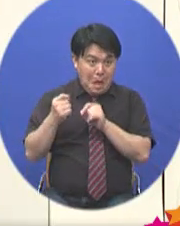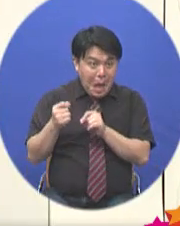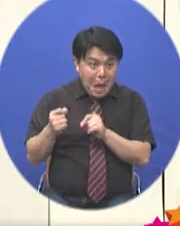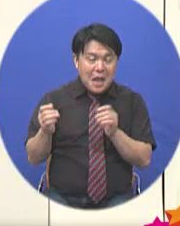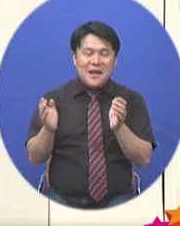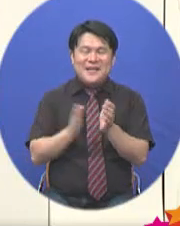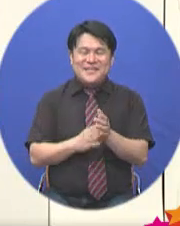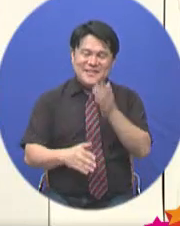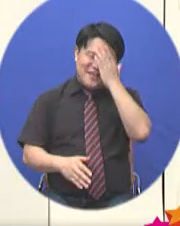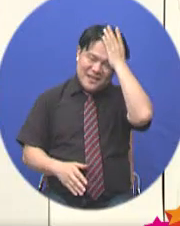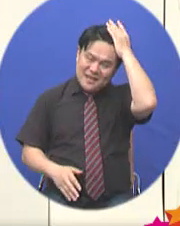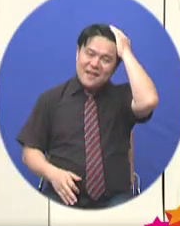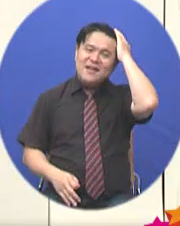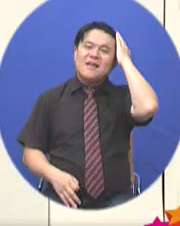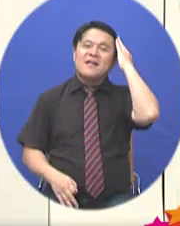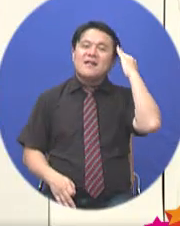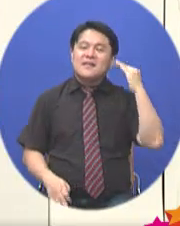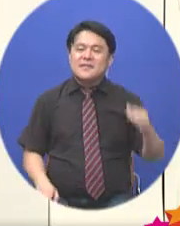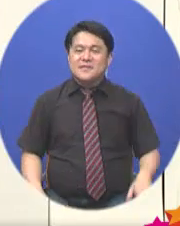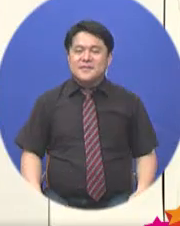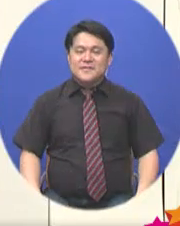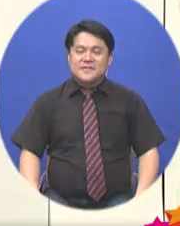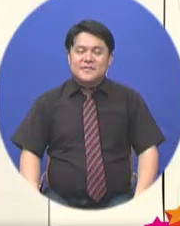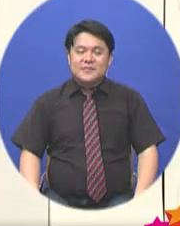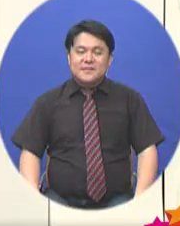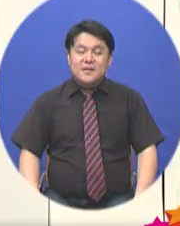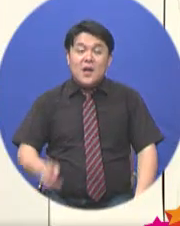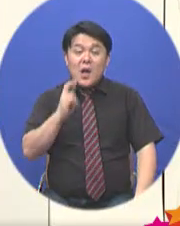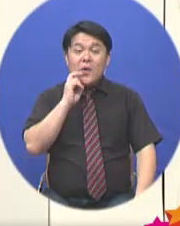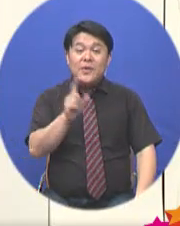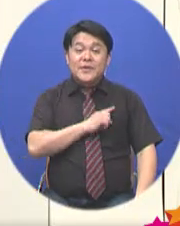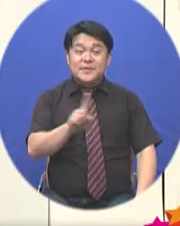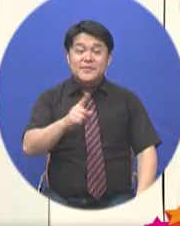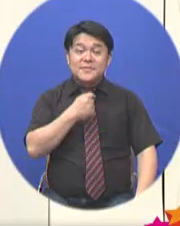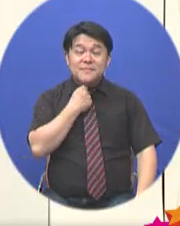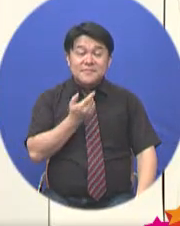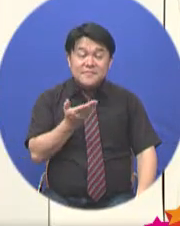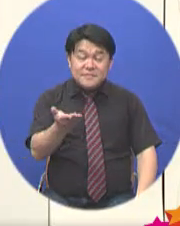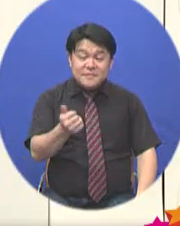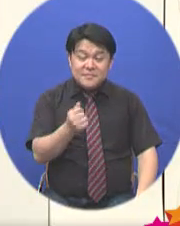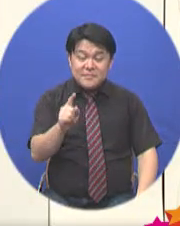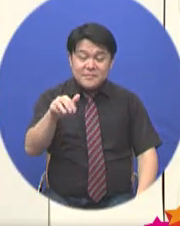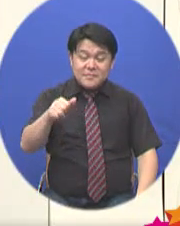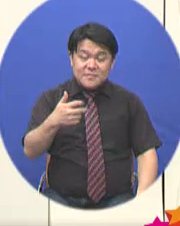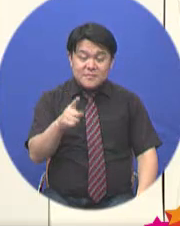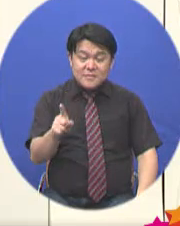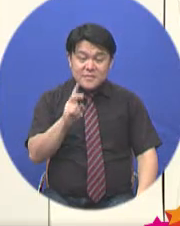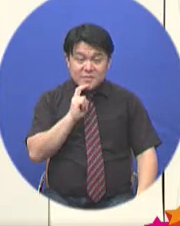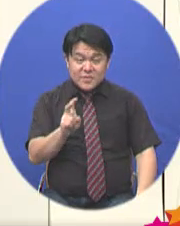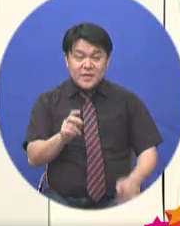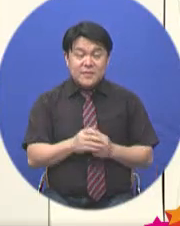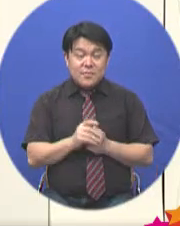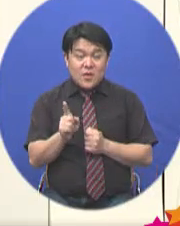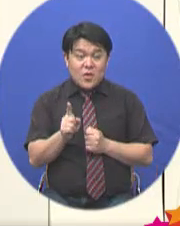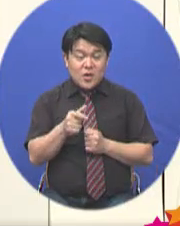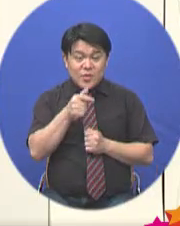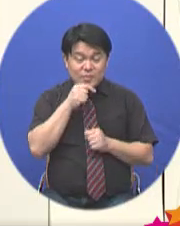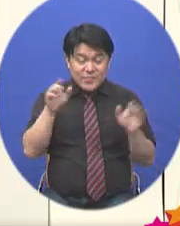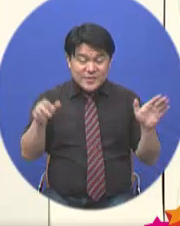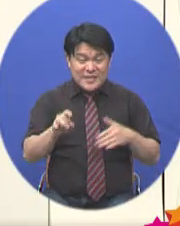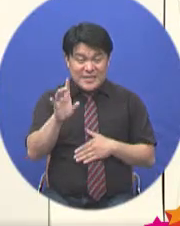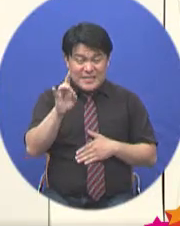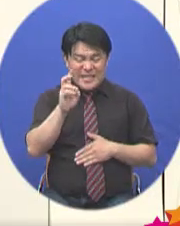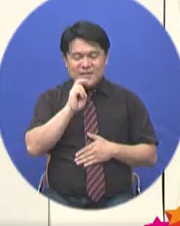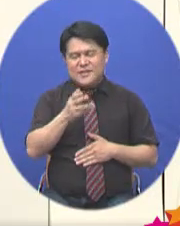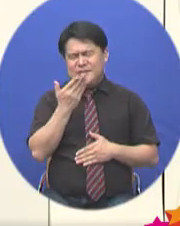그러게요. 네. 네. 주민. 어떤 노래 불러주시겠어요? 하춘아 씨의 물새 한 마리 했습니다. 이